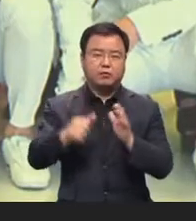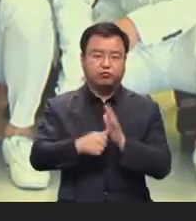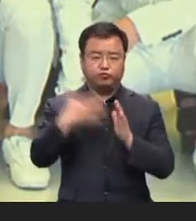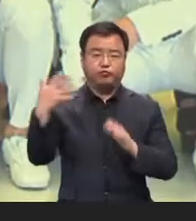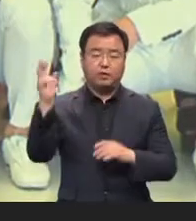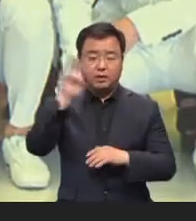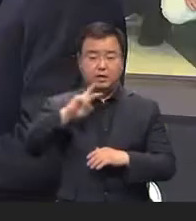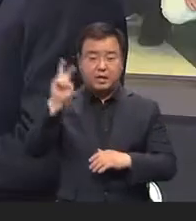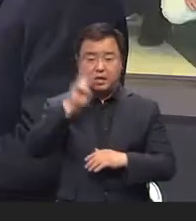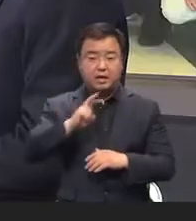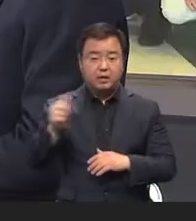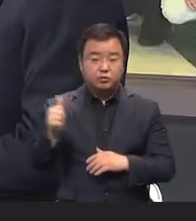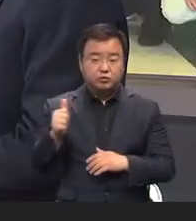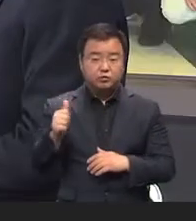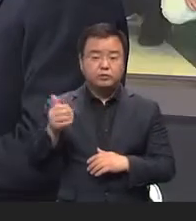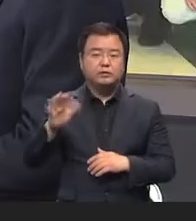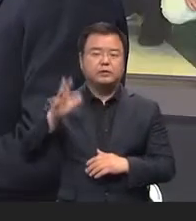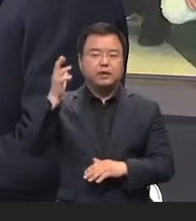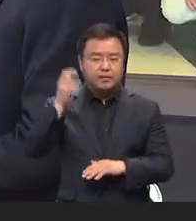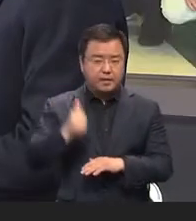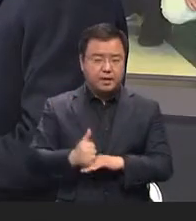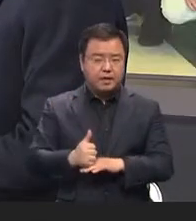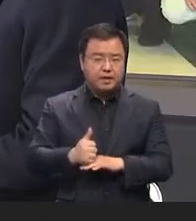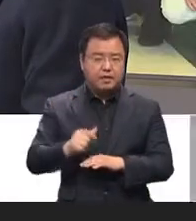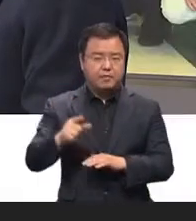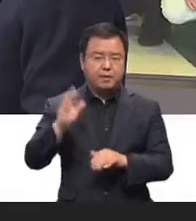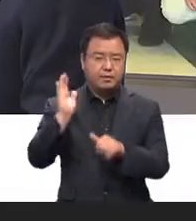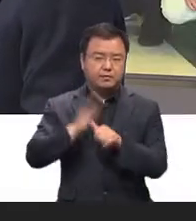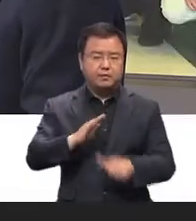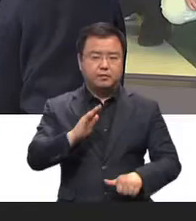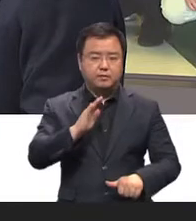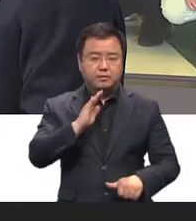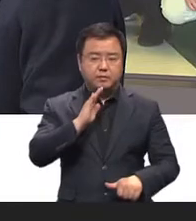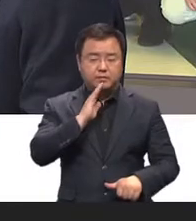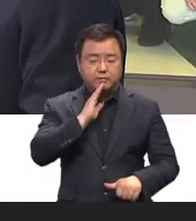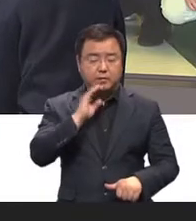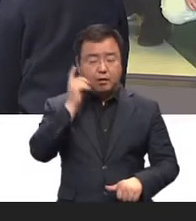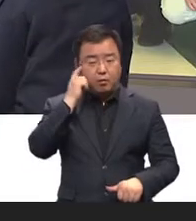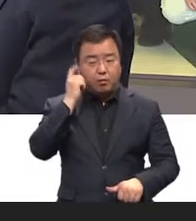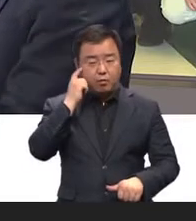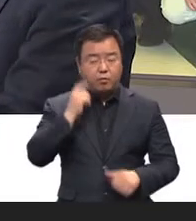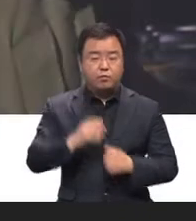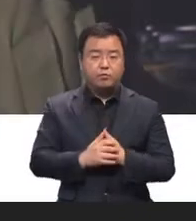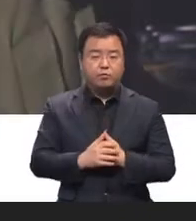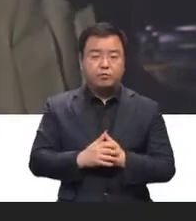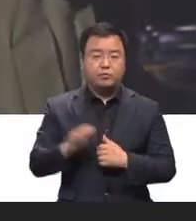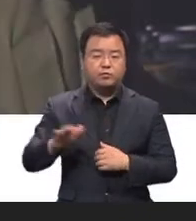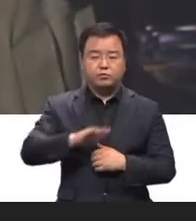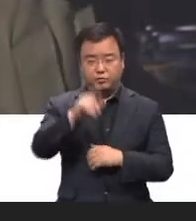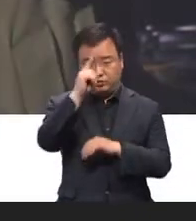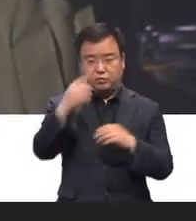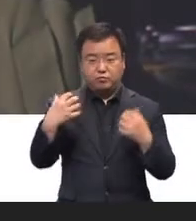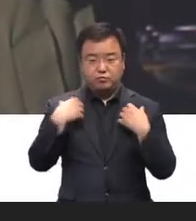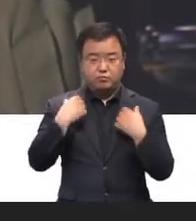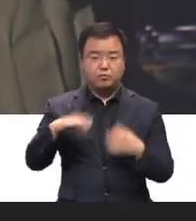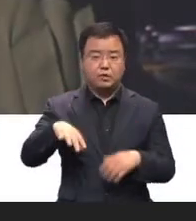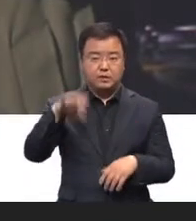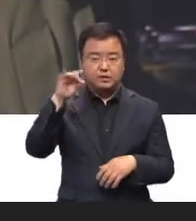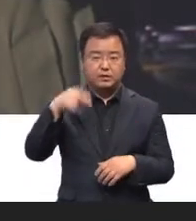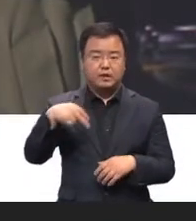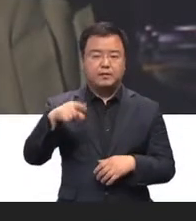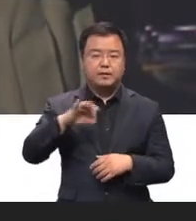아닌데 이 가수가 최종적으로 탈락이 됐어요 예 왜 그랬을까요 우리 당국에서 처음에 싸이 씨를